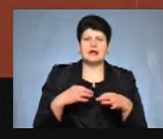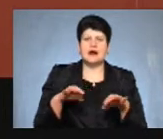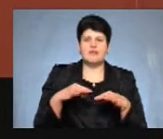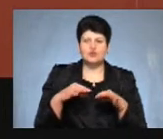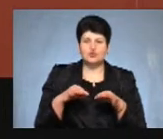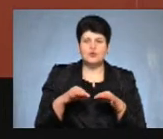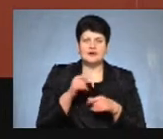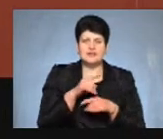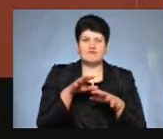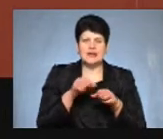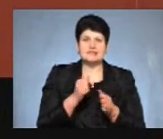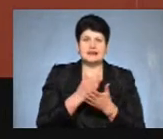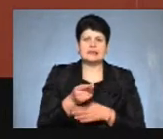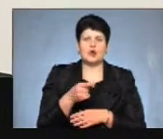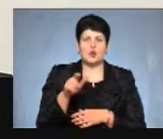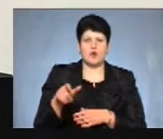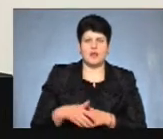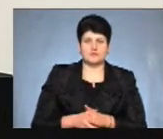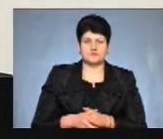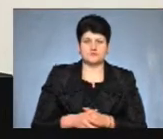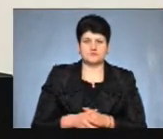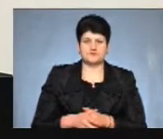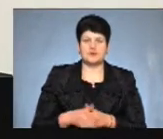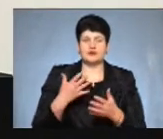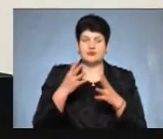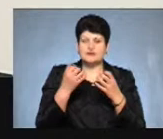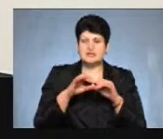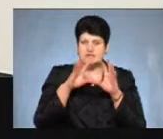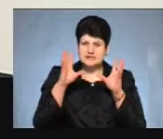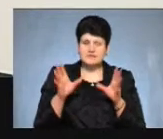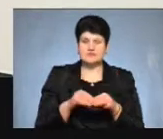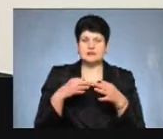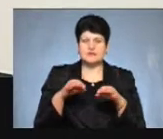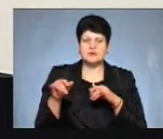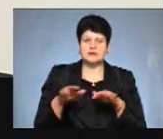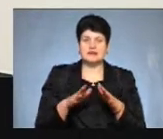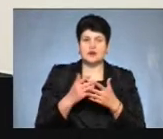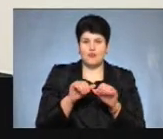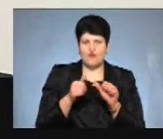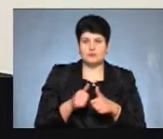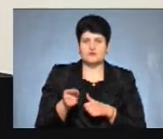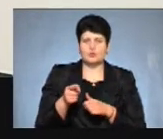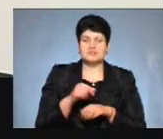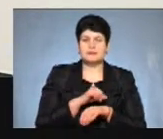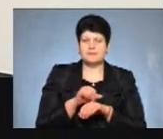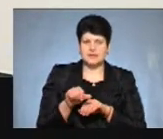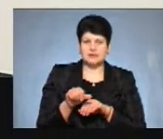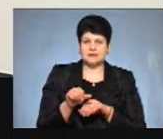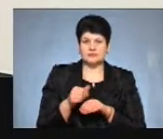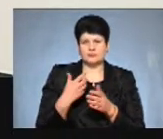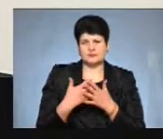їх власниками є тернополяни? Ну, якщо брати зі всіх транспортних засобів, які оформили на Тернопільській митниці, то